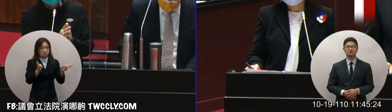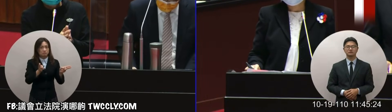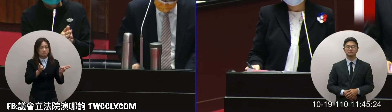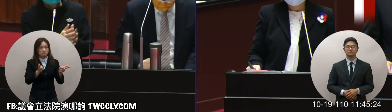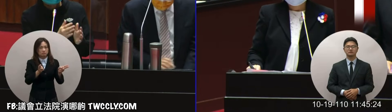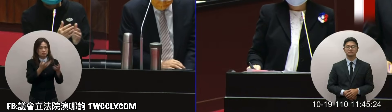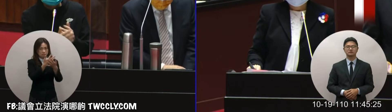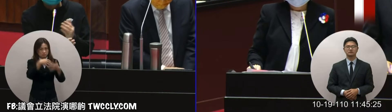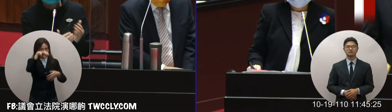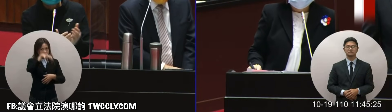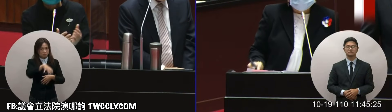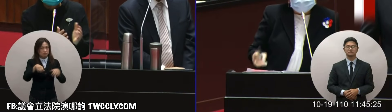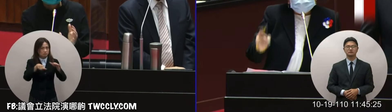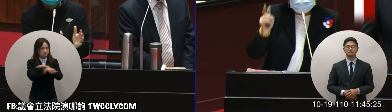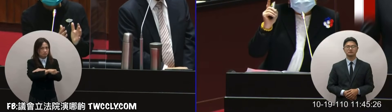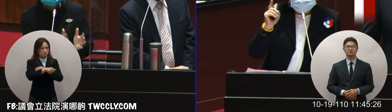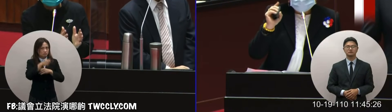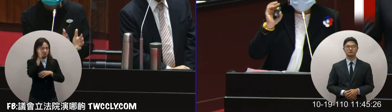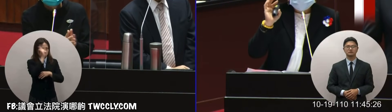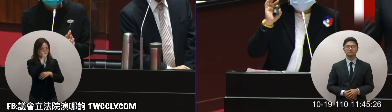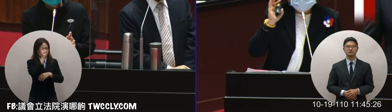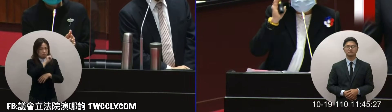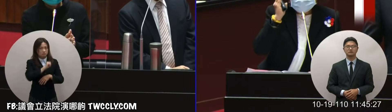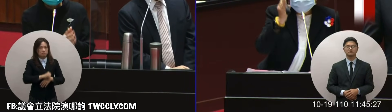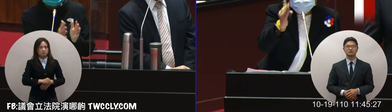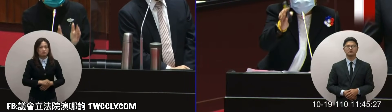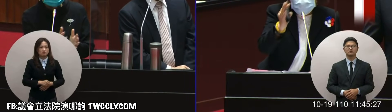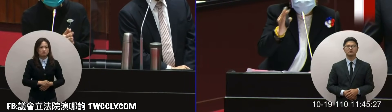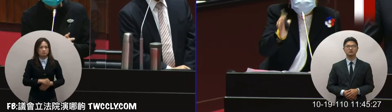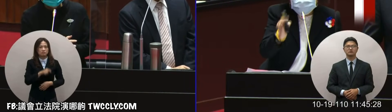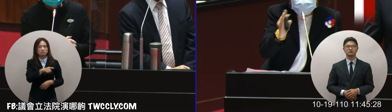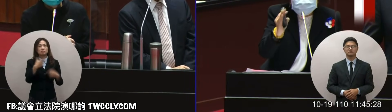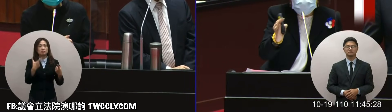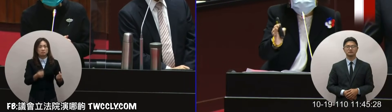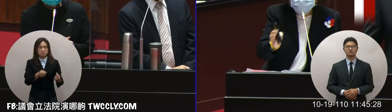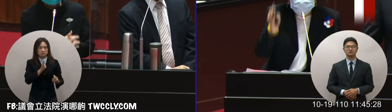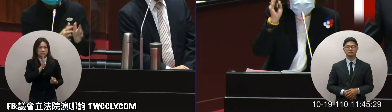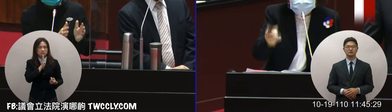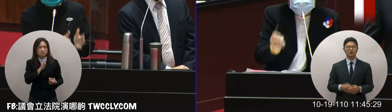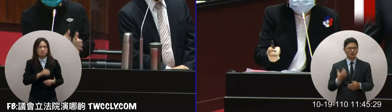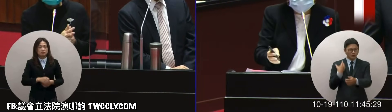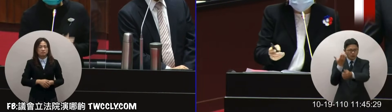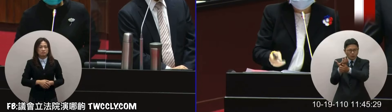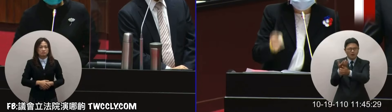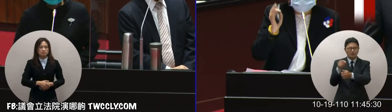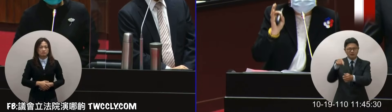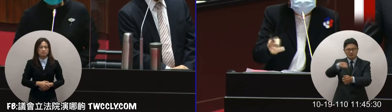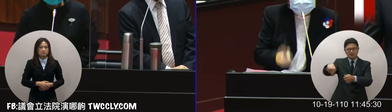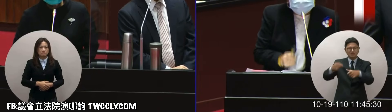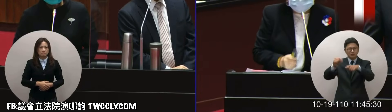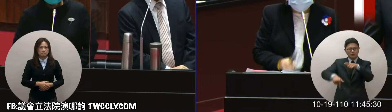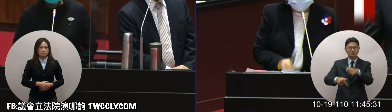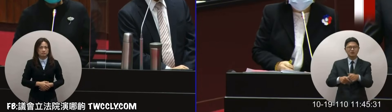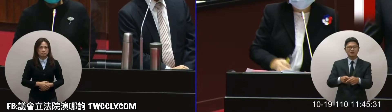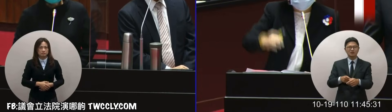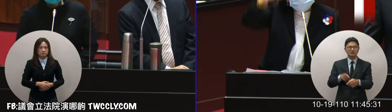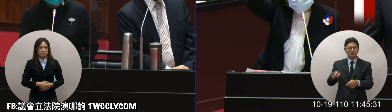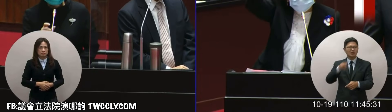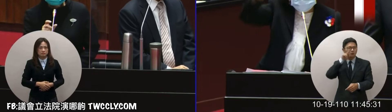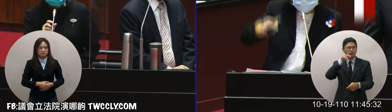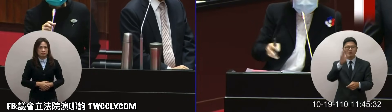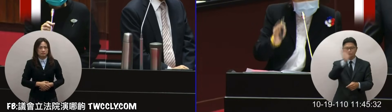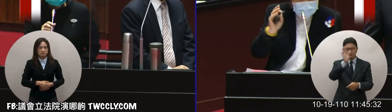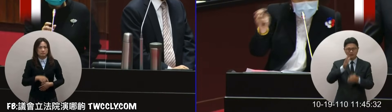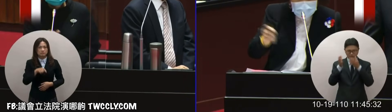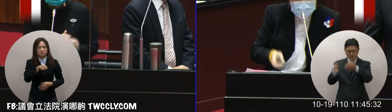去搜寻。那这个本来就是一个。 不要怪厂商，我们现在以经济部哈这么